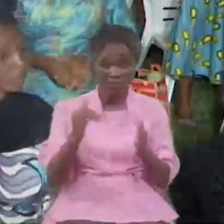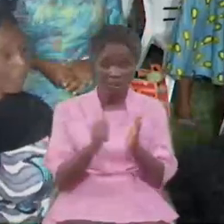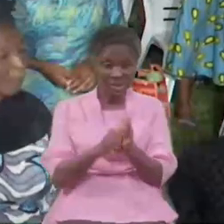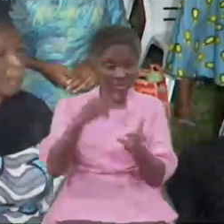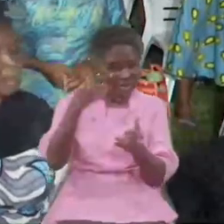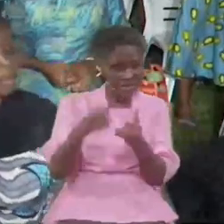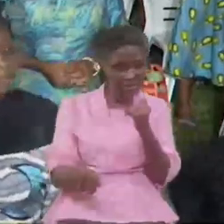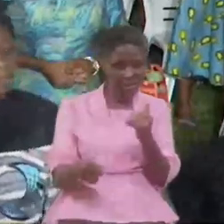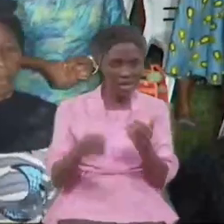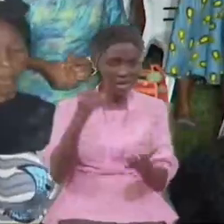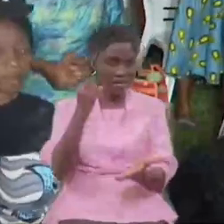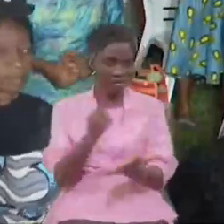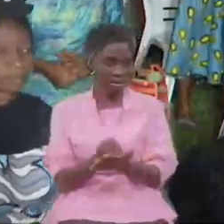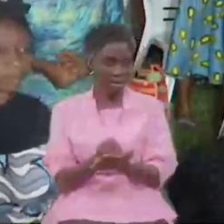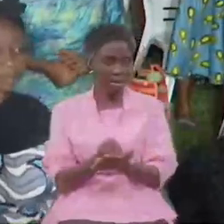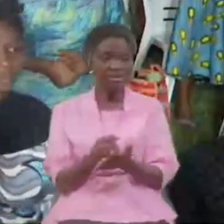après le dernier Amen,